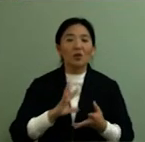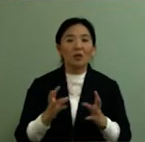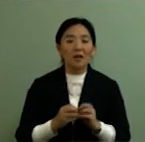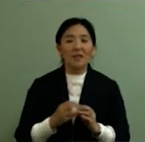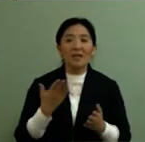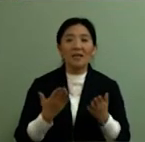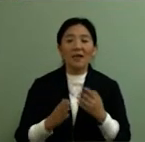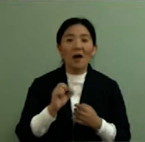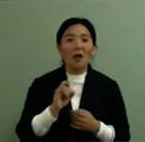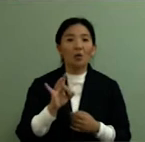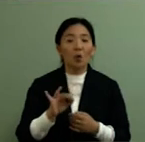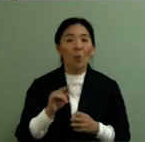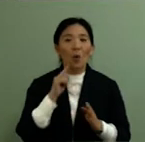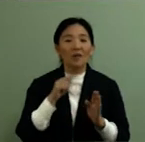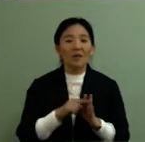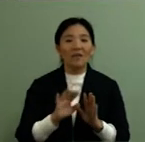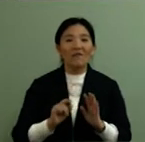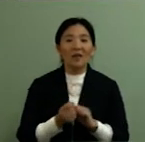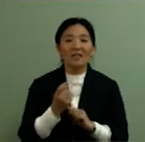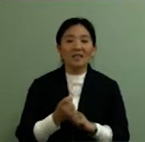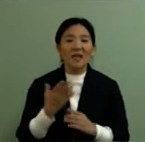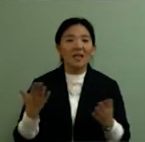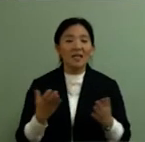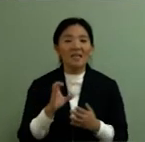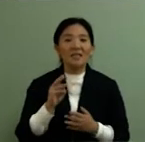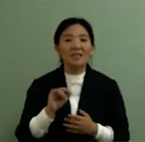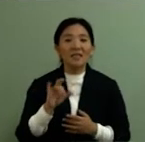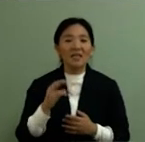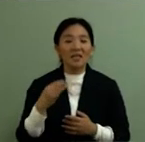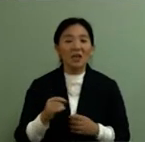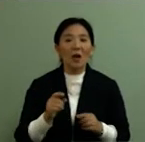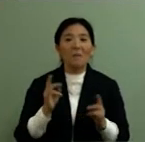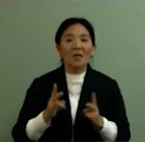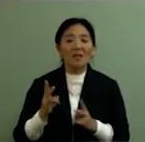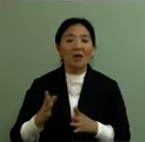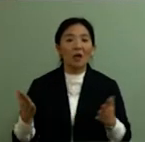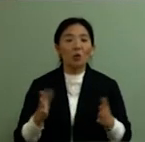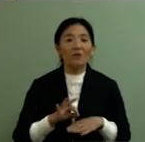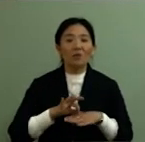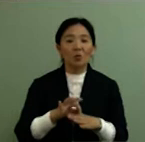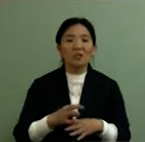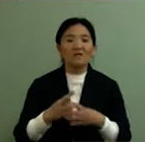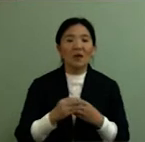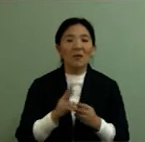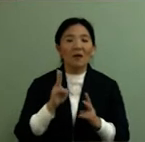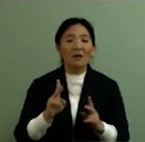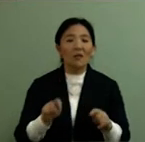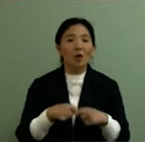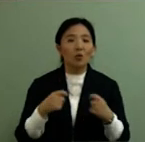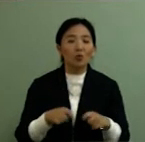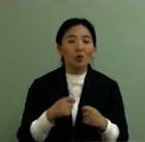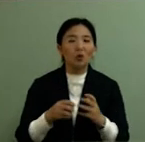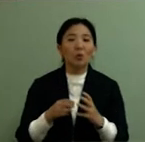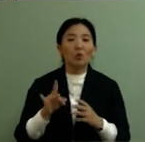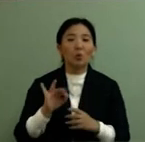или антропогенных воздействий, или стихийных бедствий, которые ведут, как мы с вами выяснили, к нарушению